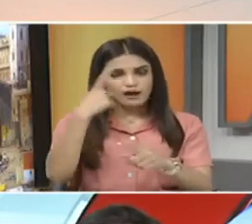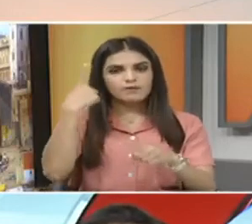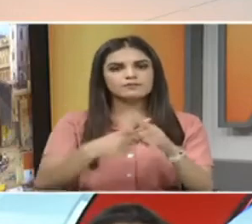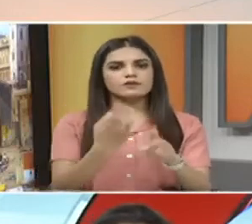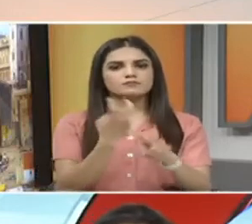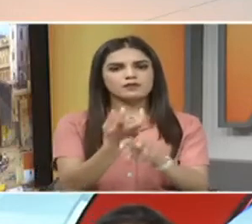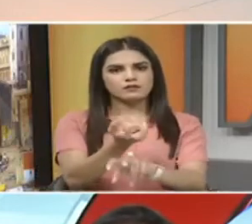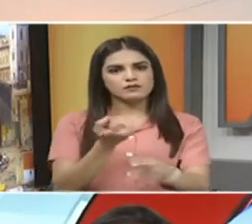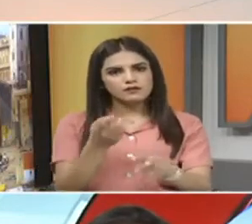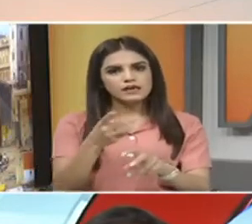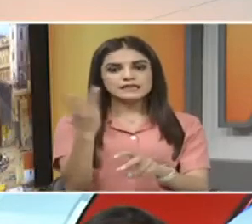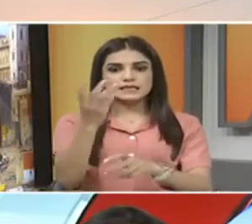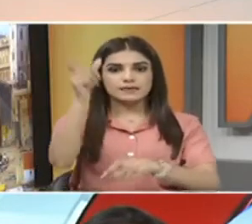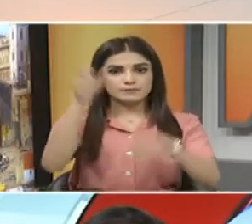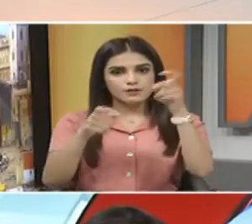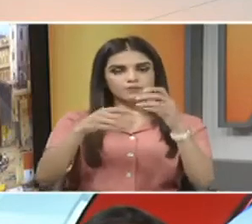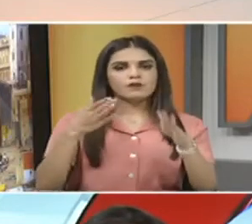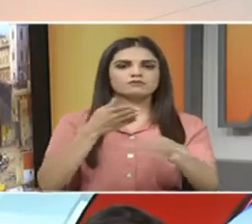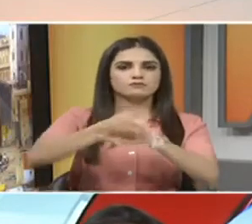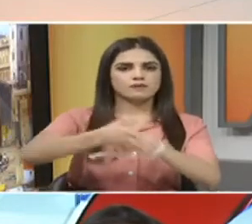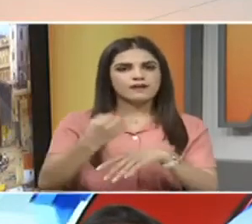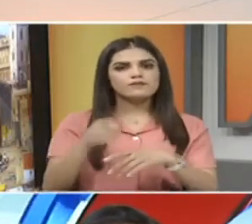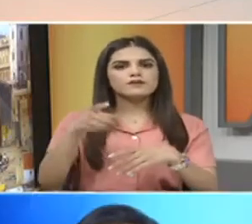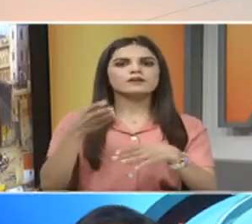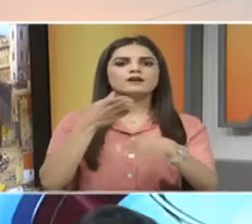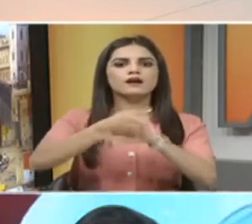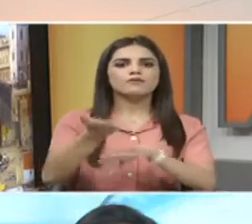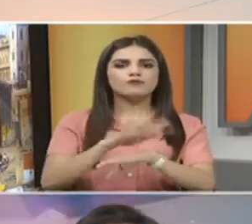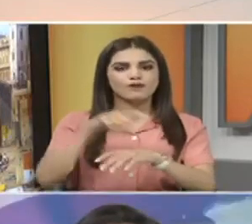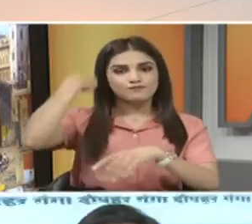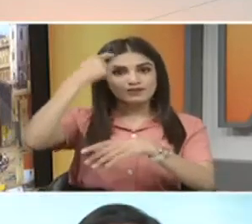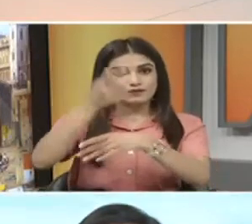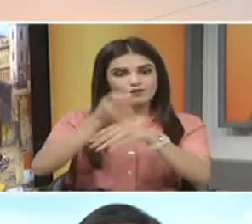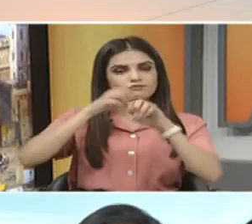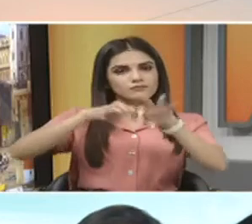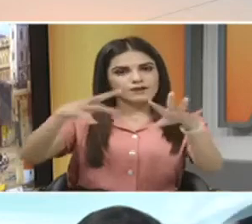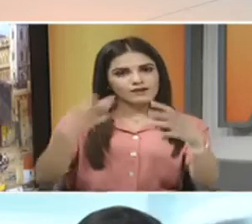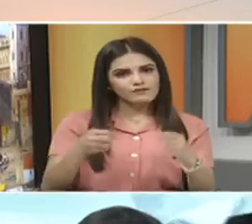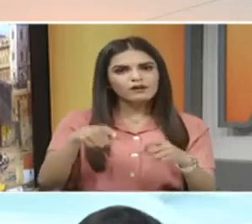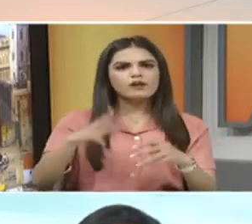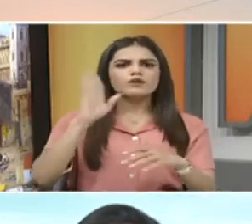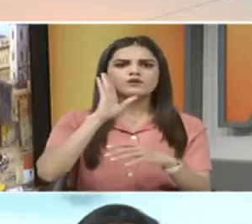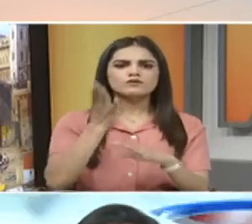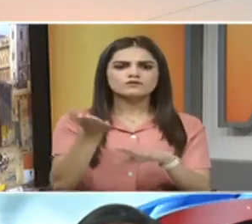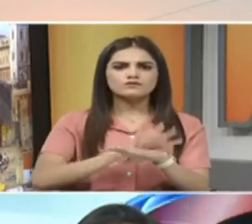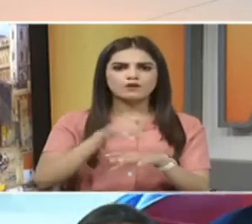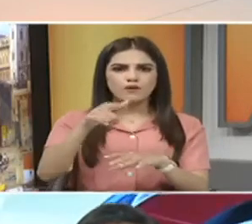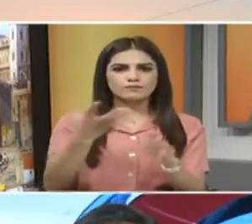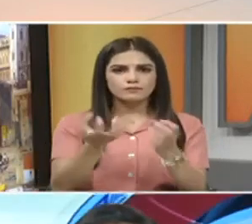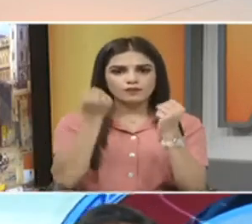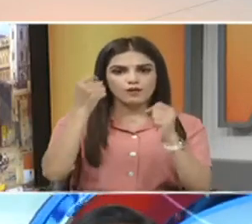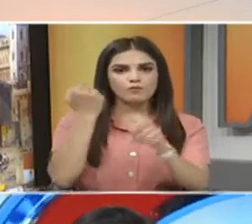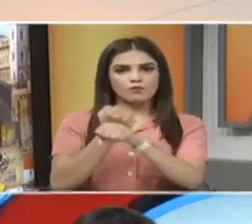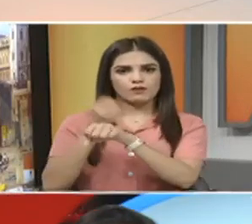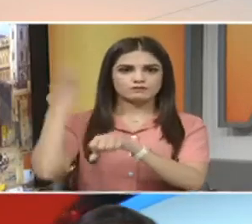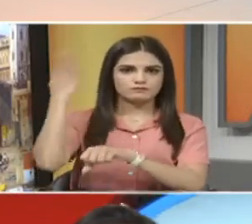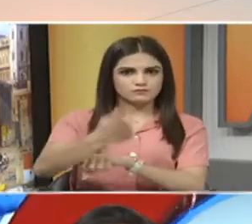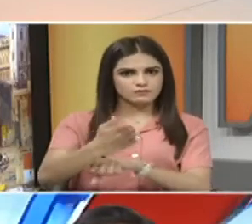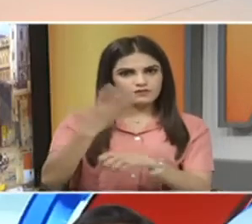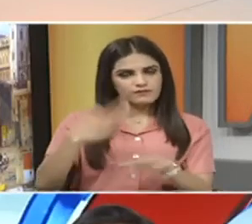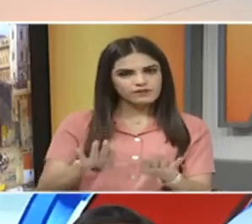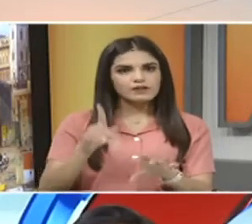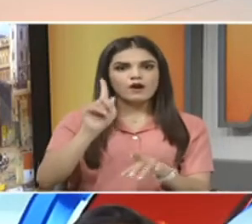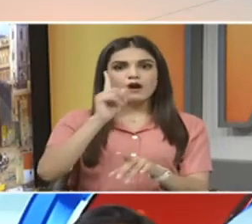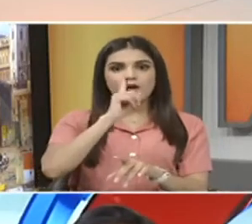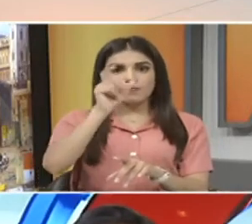हुआ जिसमें 3 लोग घायल हो गए। इसका वीडियो वायरल हो रहा है। घटना की जानकारी मिलते ही मौके पर पुलिस पहुंच